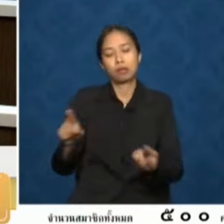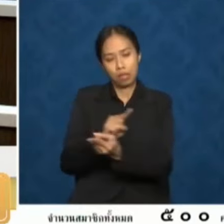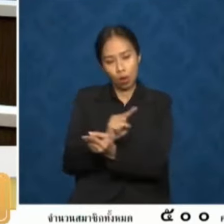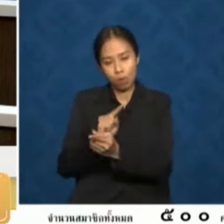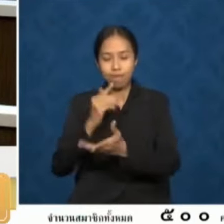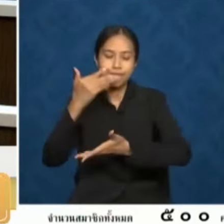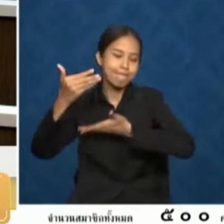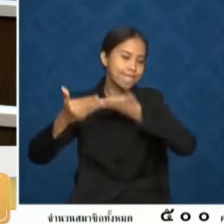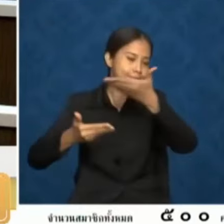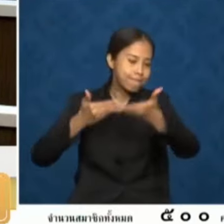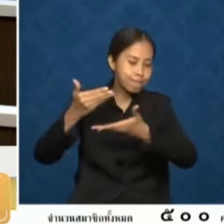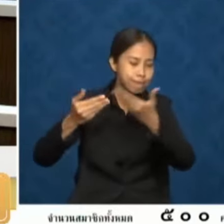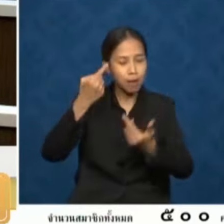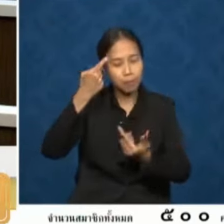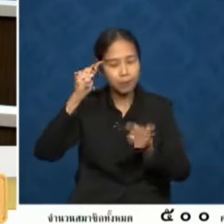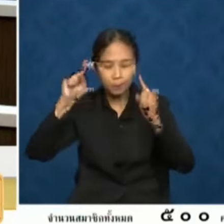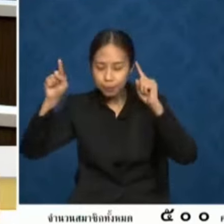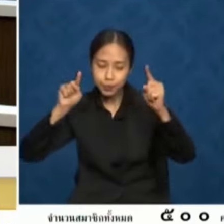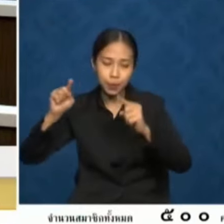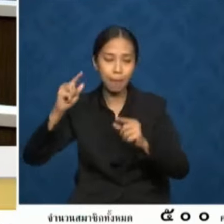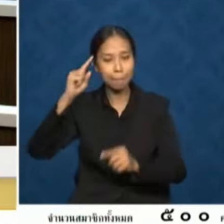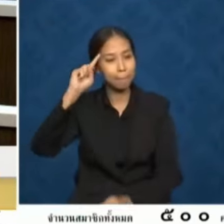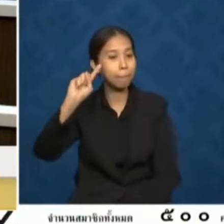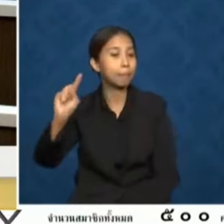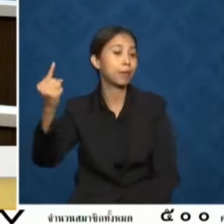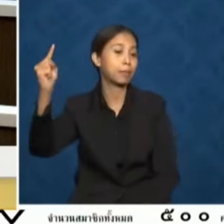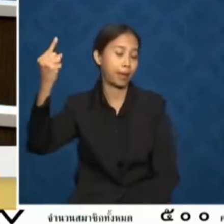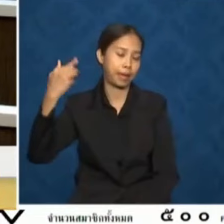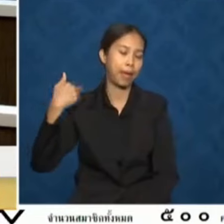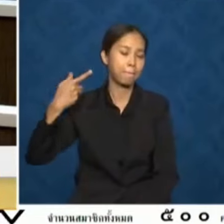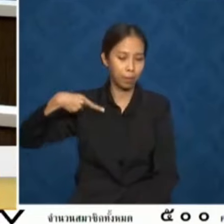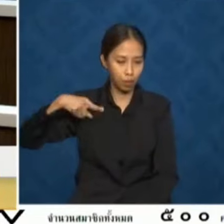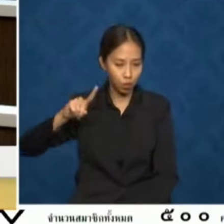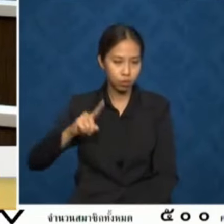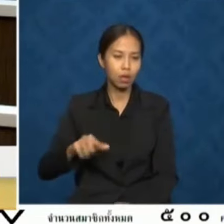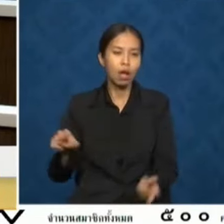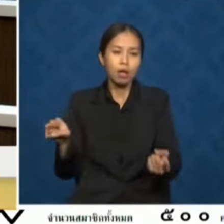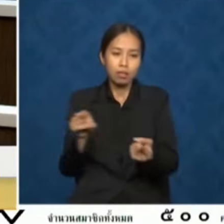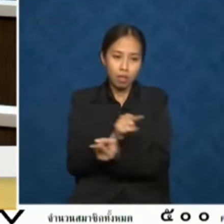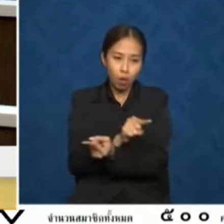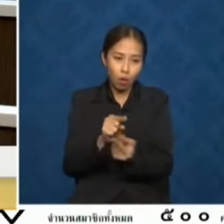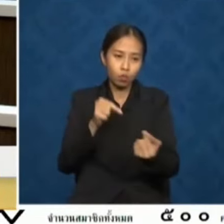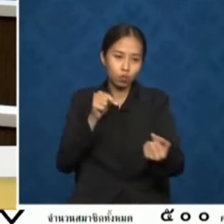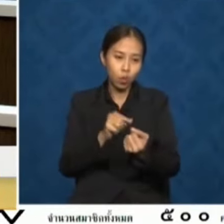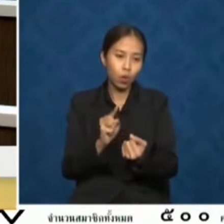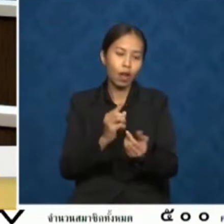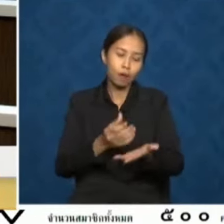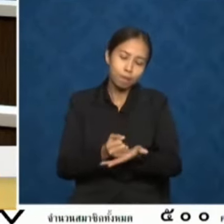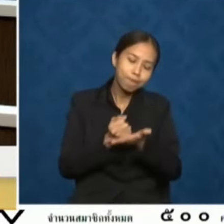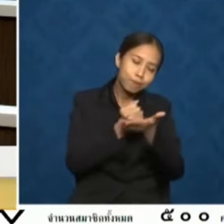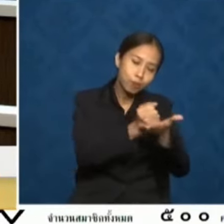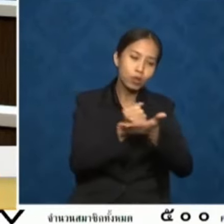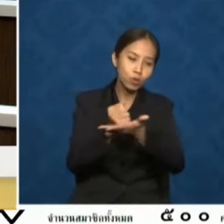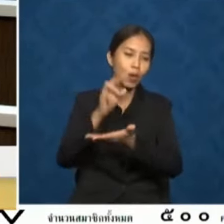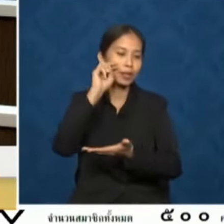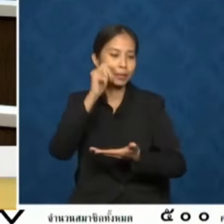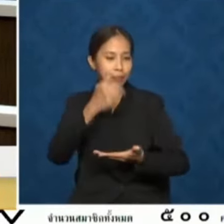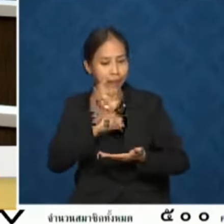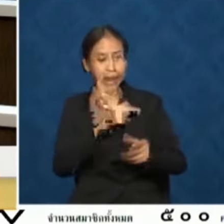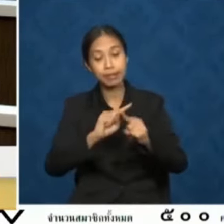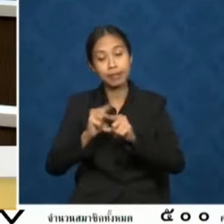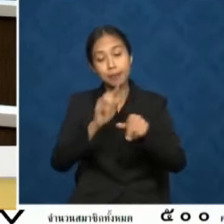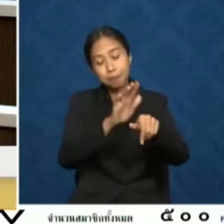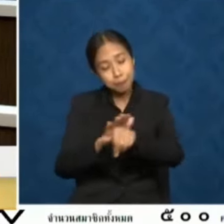และประเทศชาติสังคมที่เอื้ออาทรจงรักภักดีและเป็นอัตลักษณ์ของคนไทย